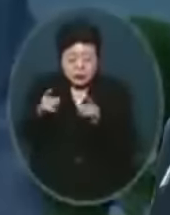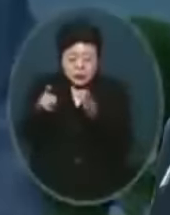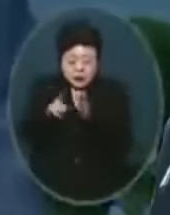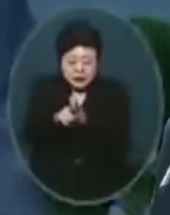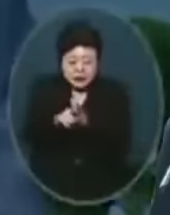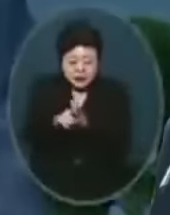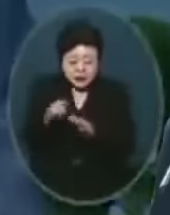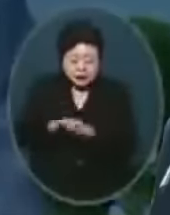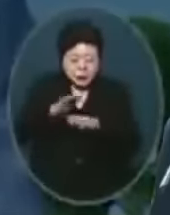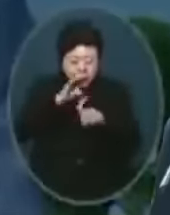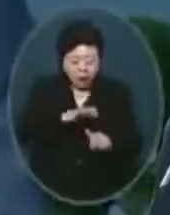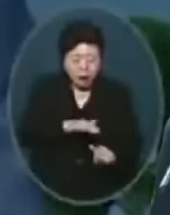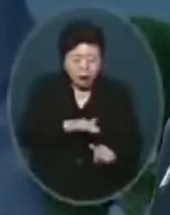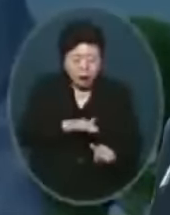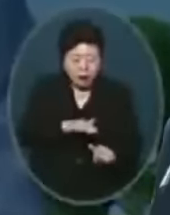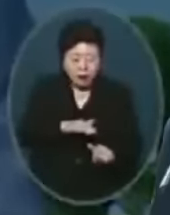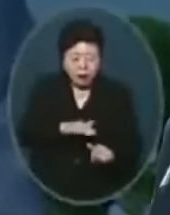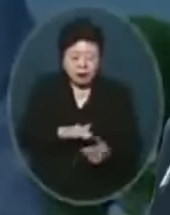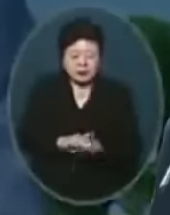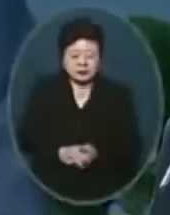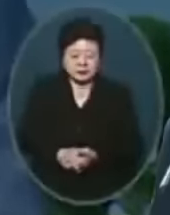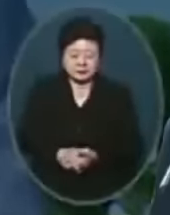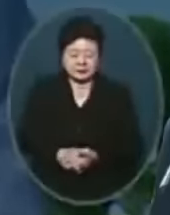병든 자리에 손을 얹고